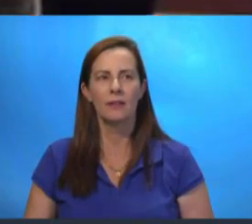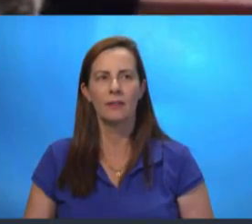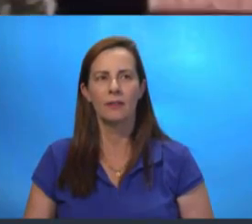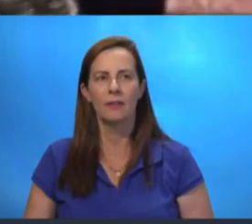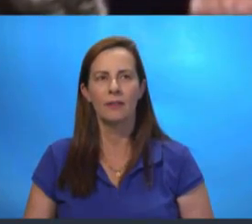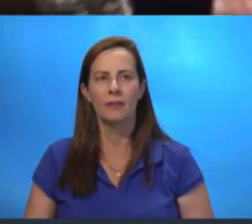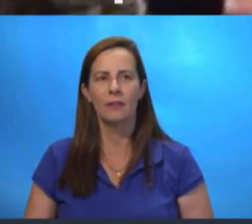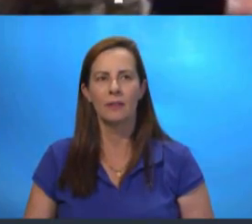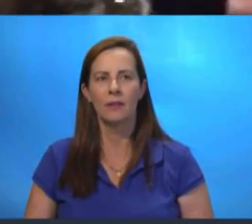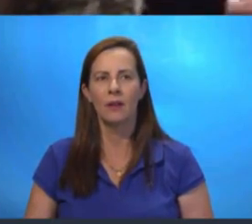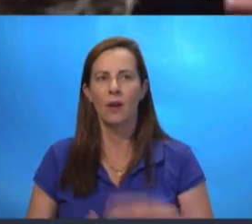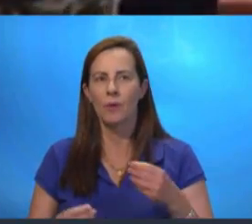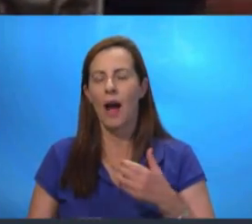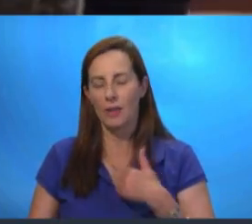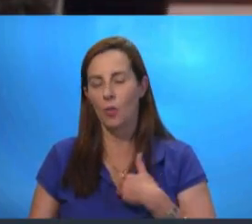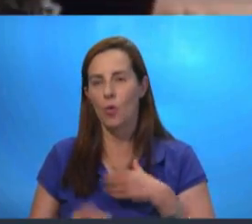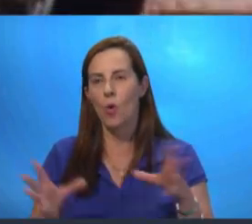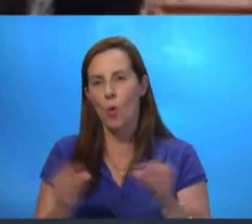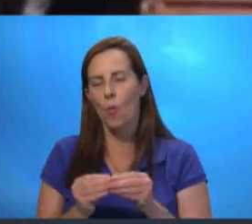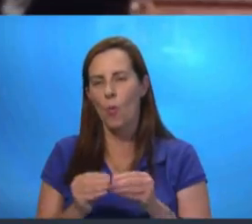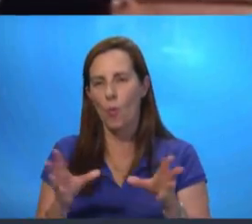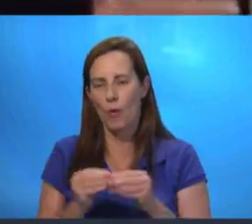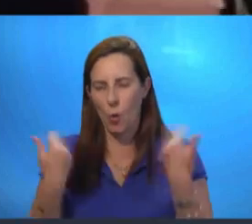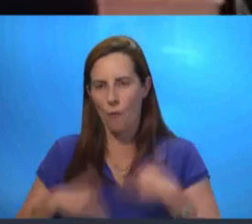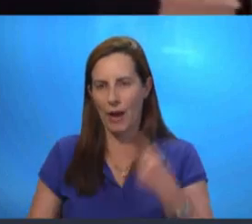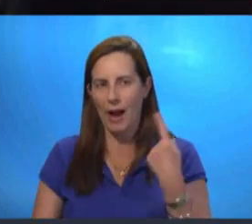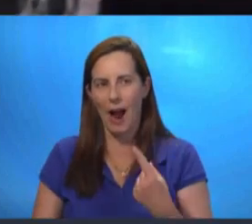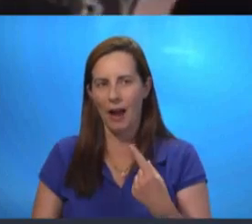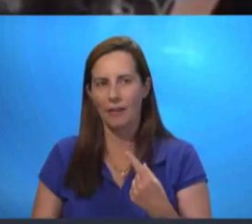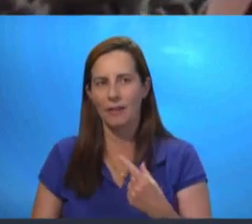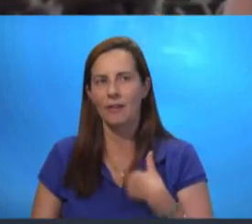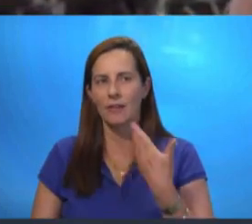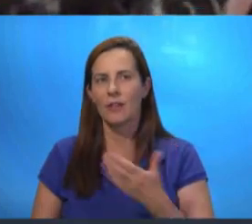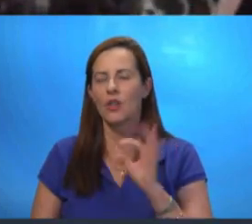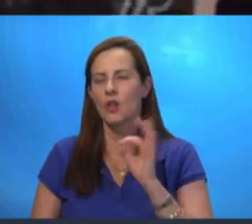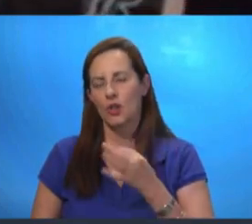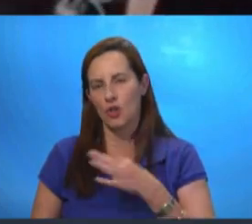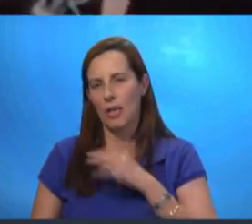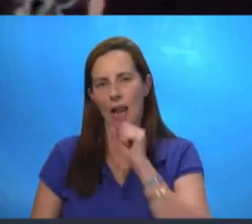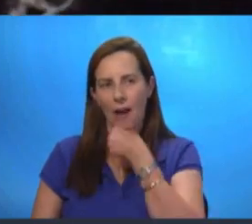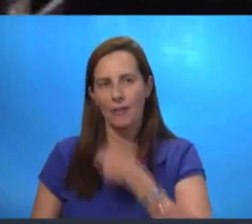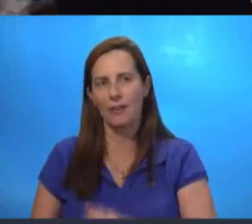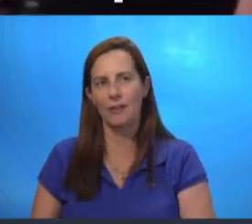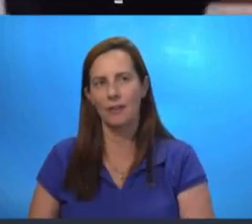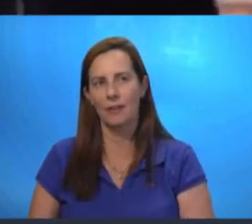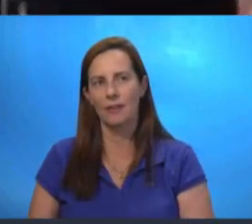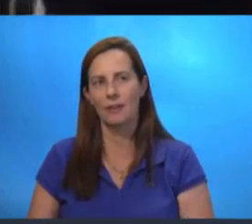טועתי. עוד מעט כמעט, אנו גוף אחד, עדתך נתת בידי, שלי לעד.